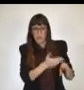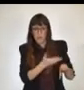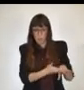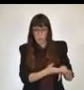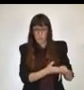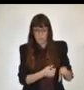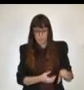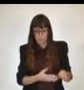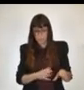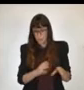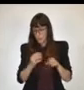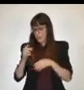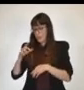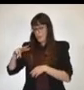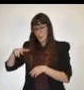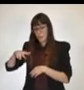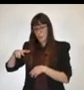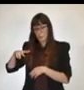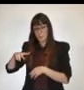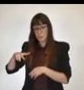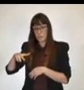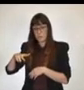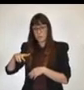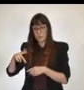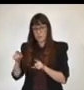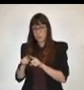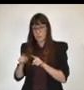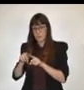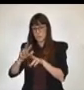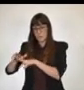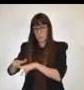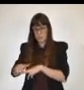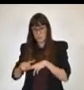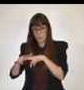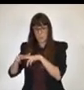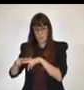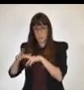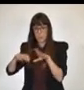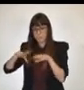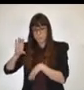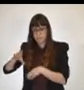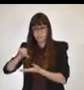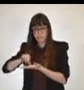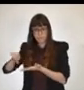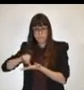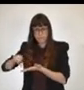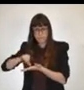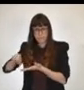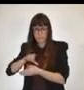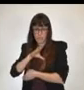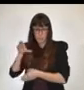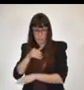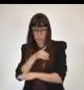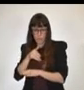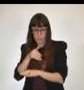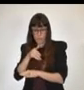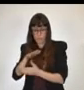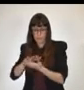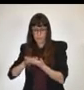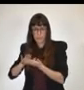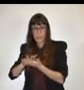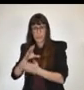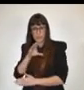siège du crédit, et que ces travaux avaient déjà coûté près de 100 000 euros au crédit